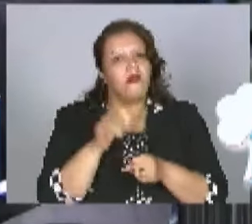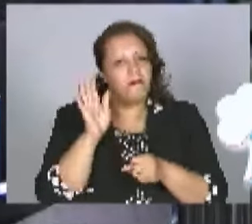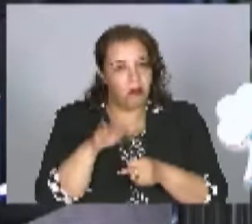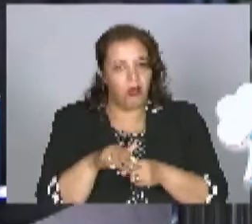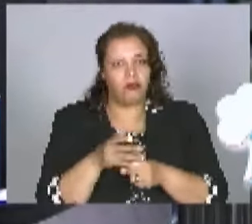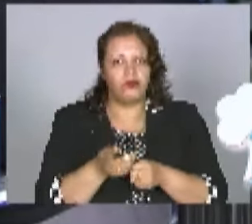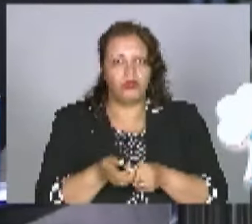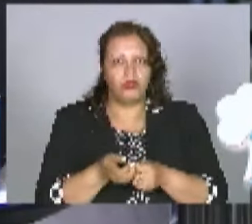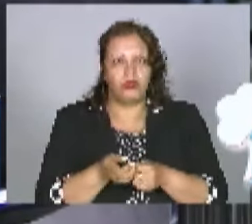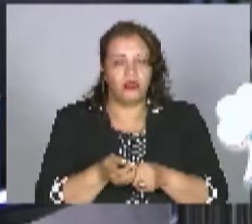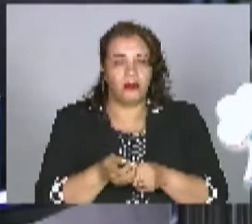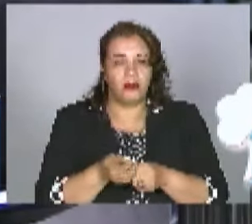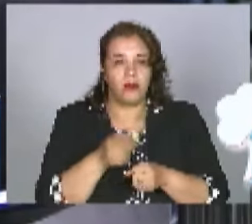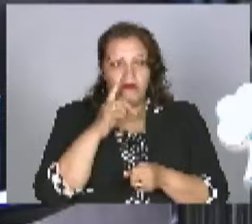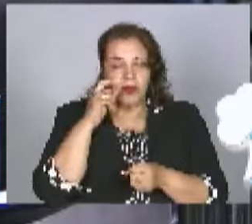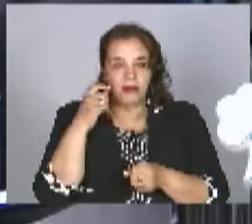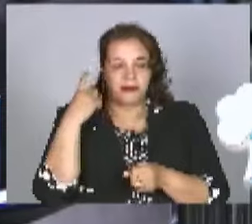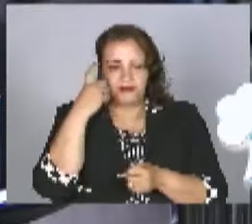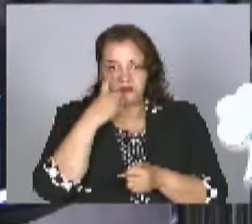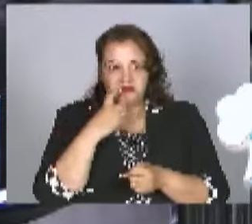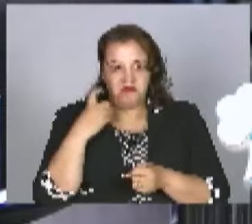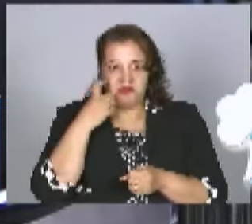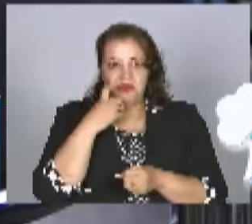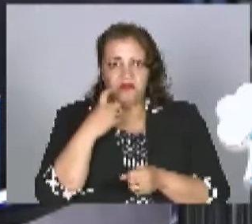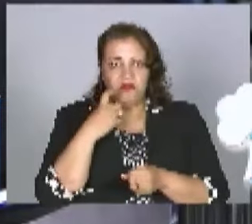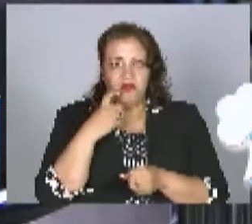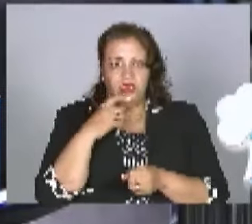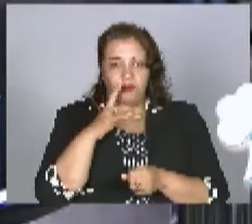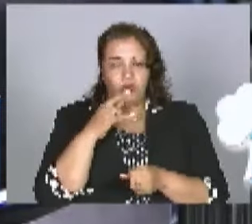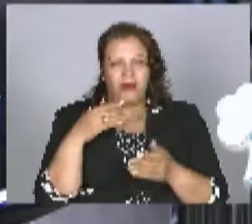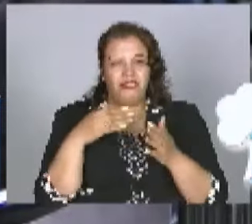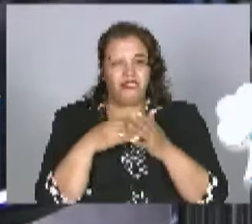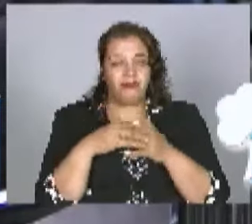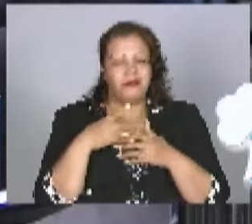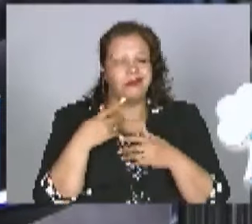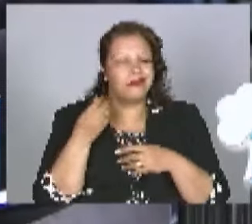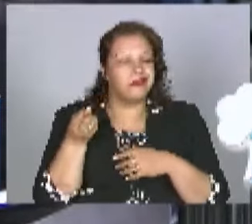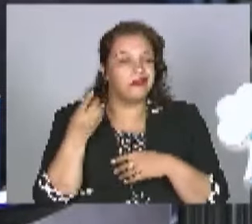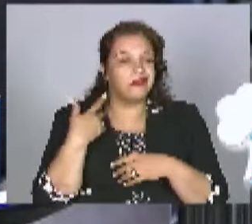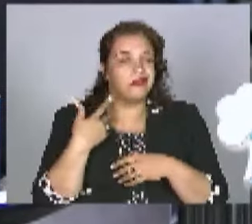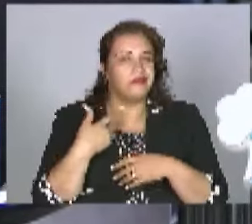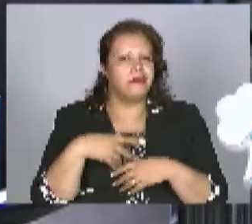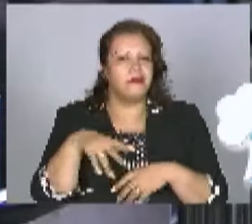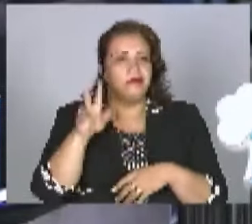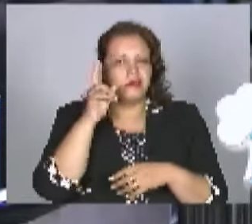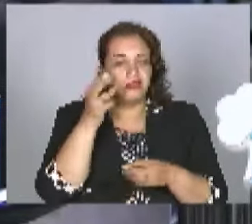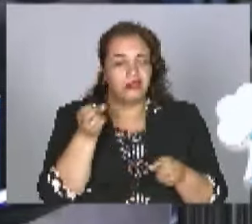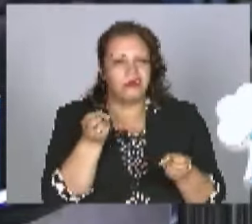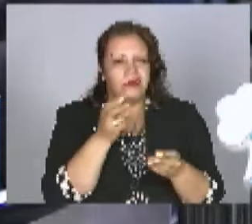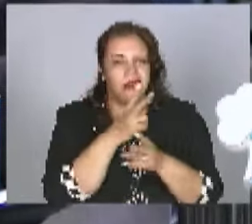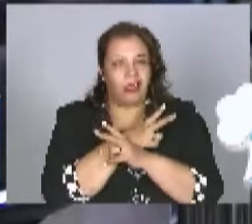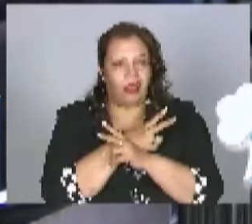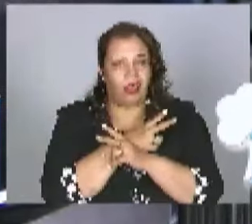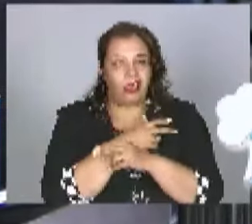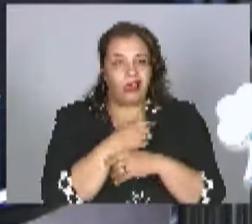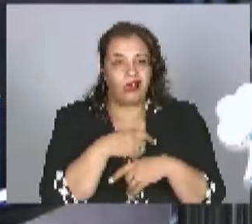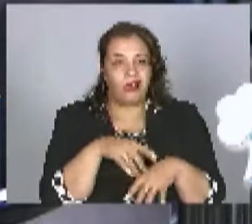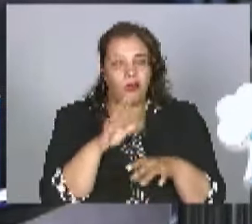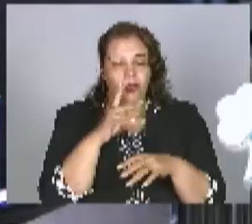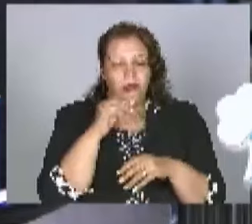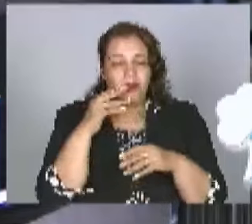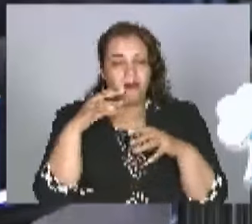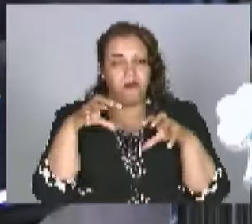يعني العنف ده يخلي الشخص بليد الحس وبليد في تفكيره وبطيء في